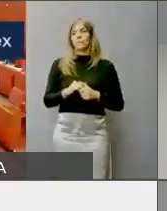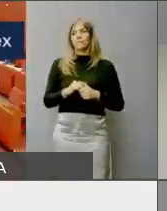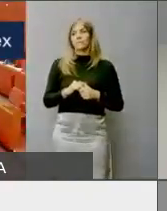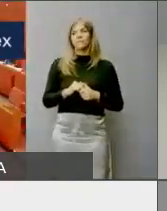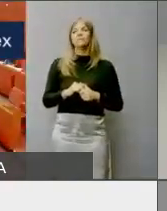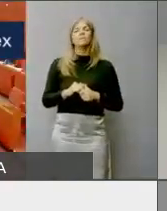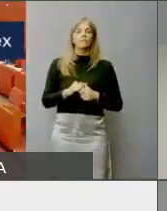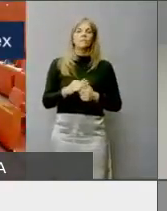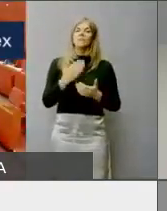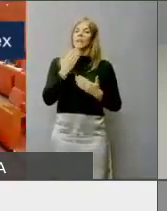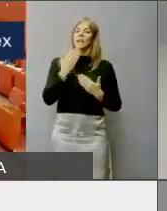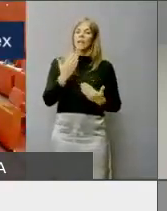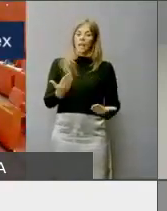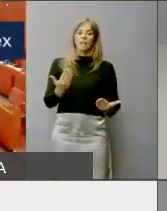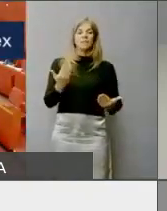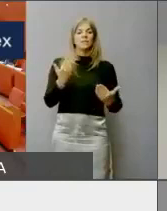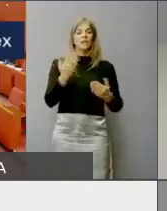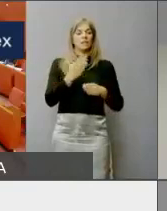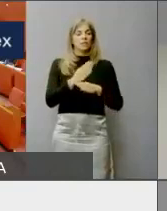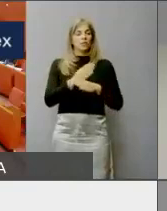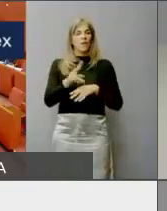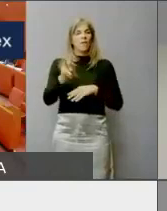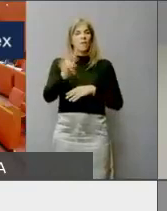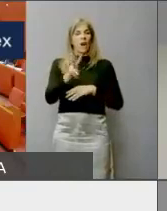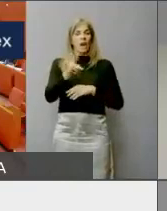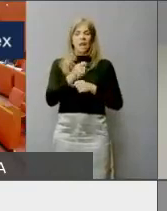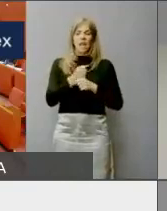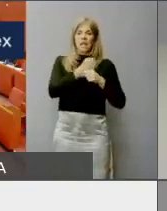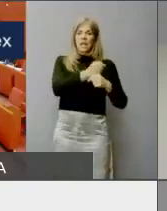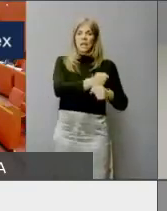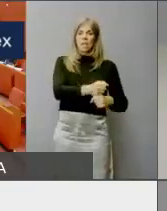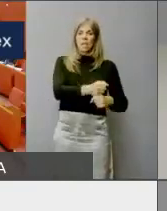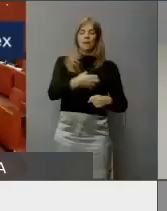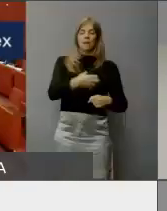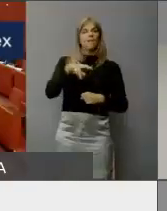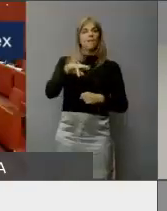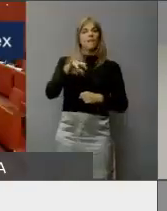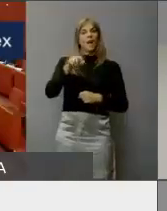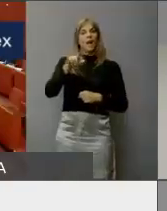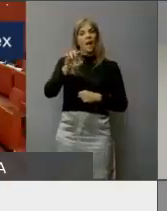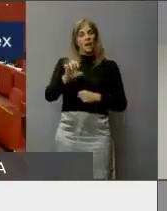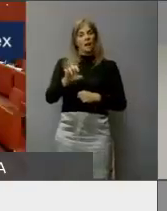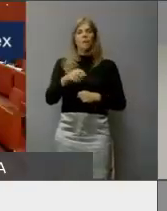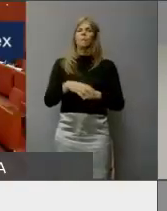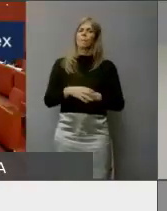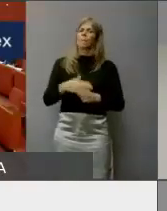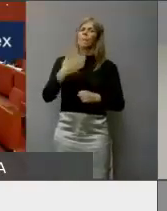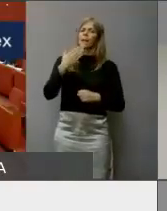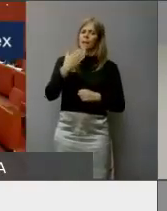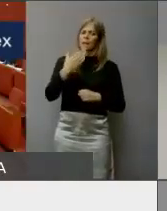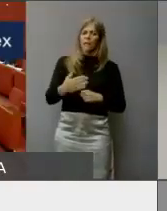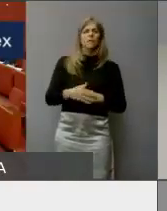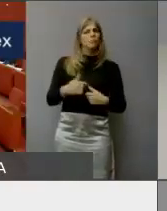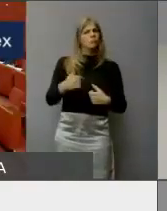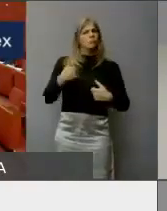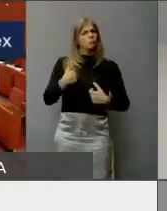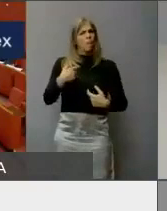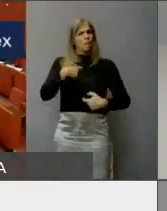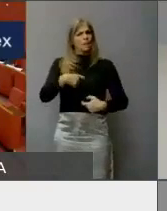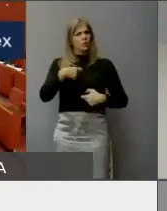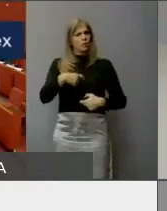grazie consigliere vacalebre assessore di altri grazie grazie io personalmente sono assolutamente